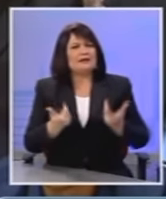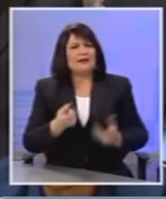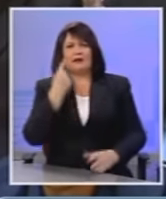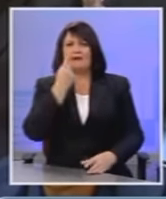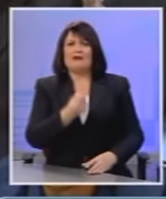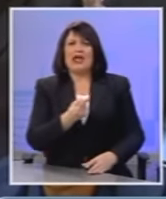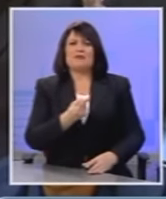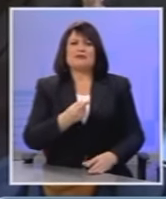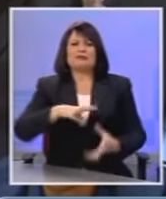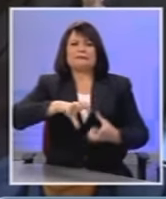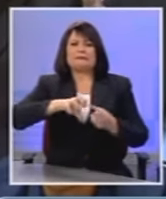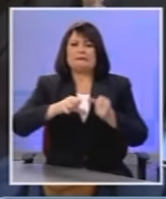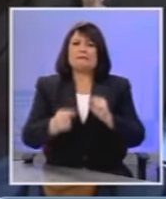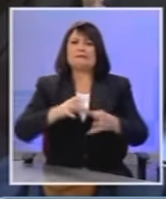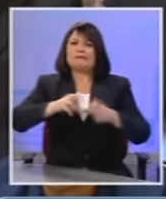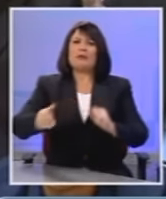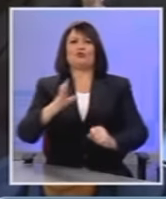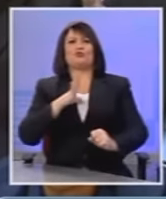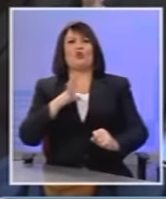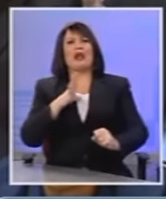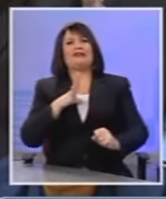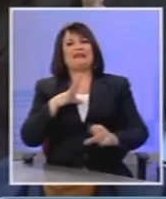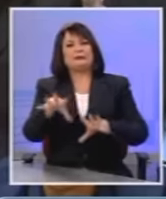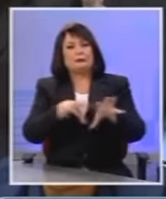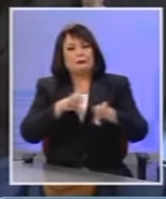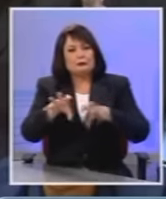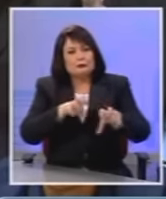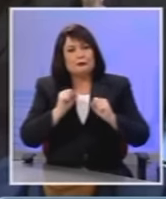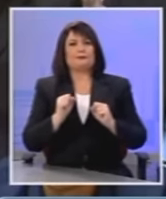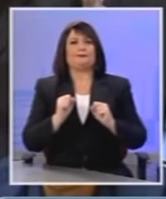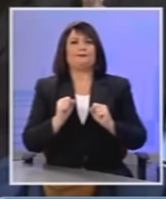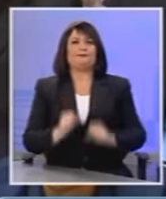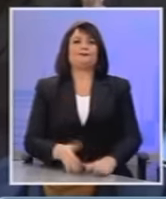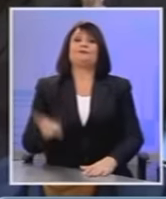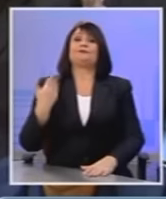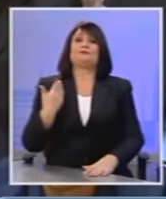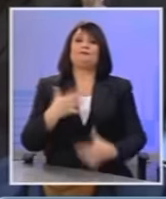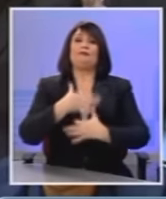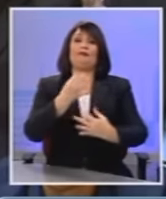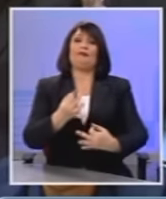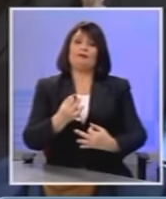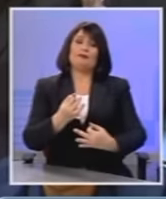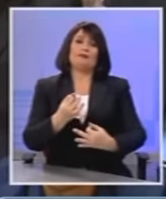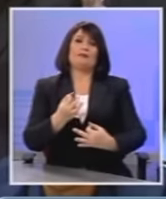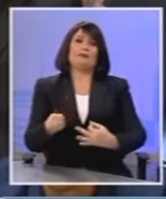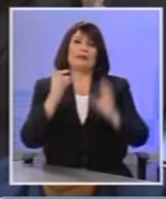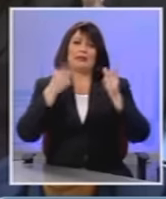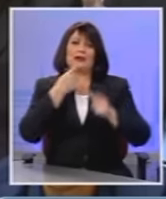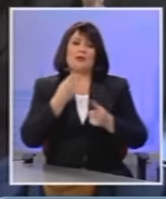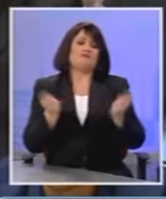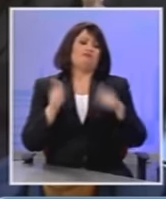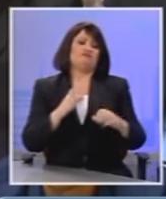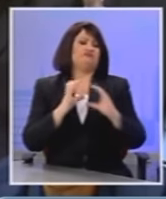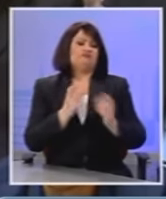θα ξεζουμίσετε τον Έλληνα πολίτη. Δεν κάνουμε συνεννόηση, είπε προηγουμένως ο εκπρόσωπος της Νέας